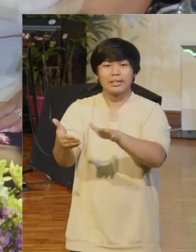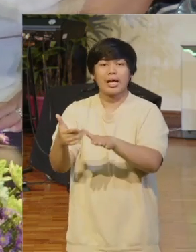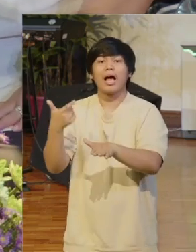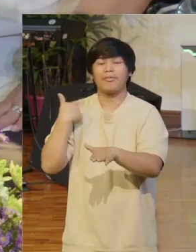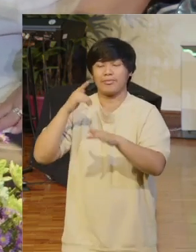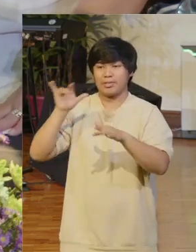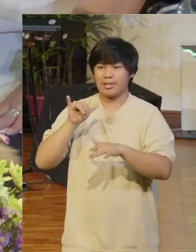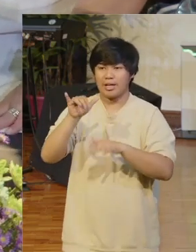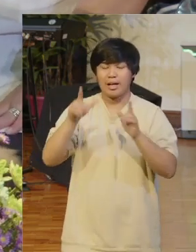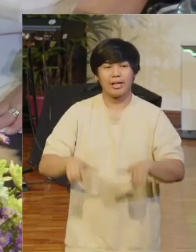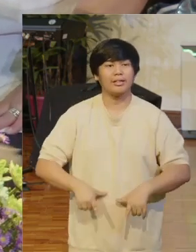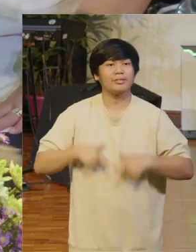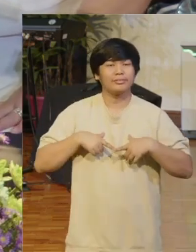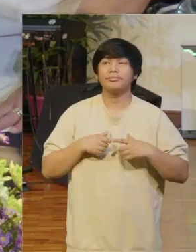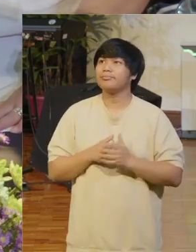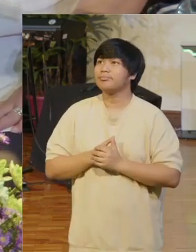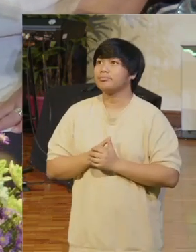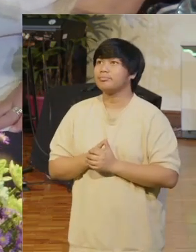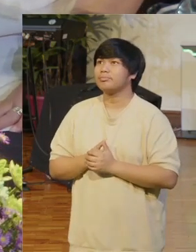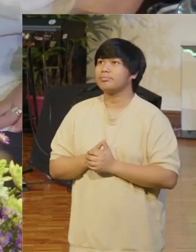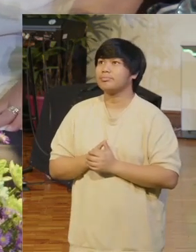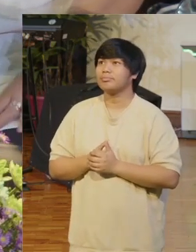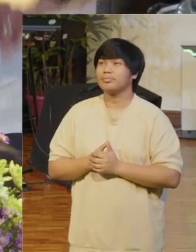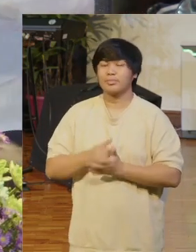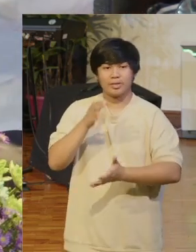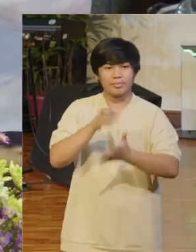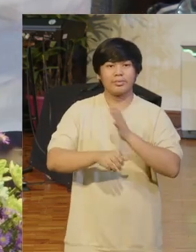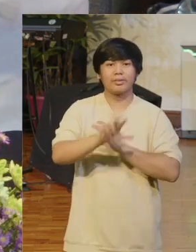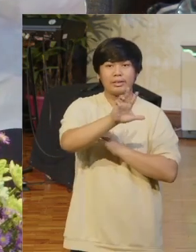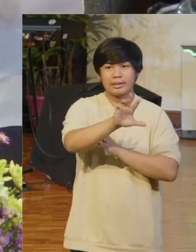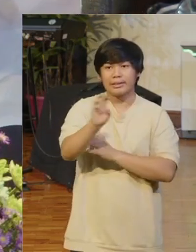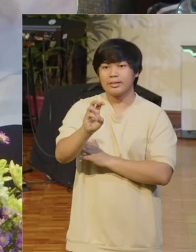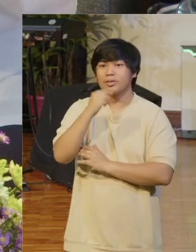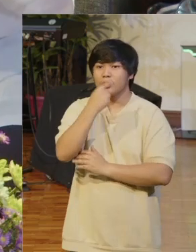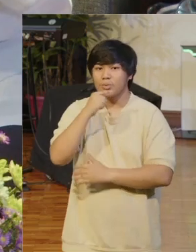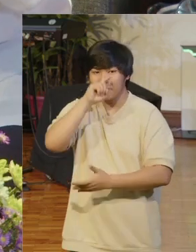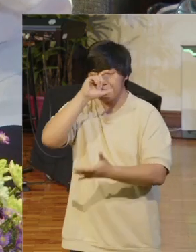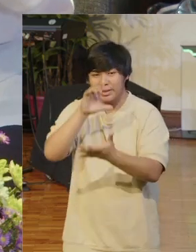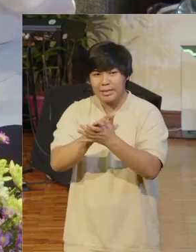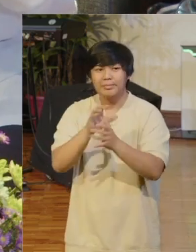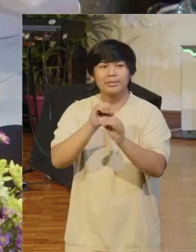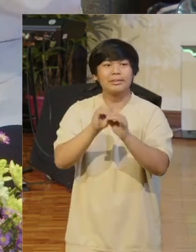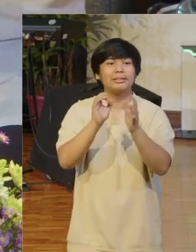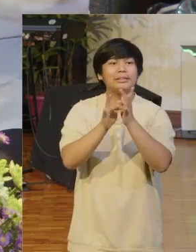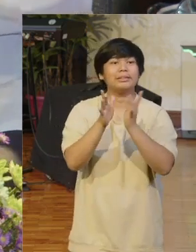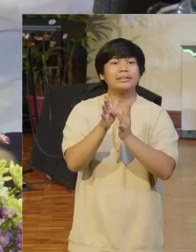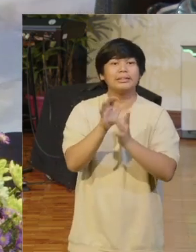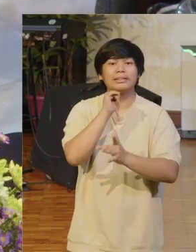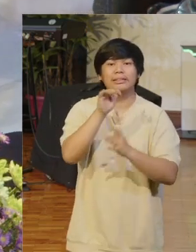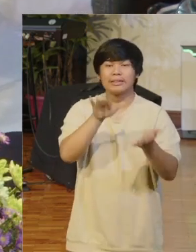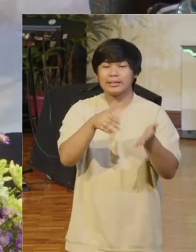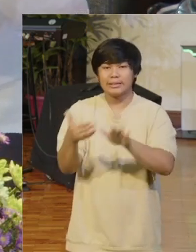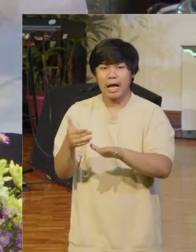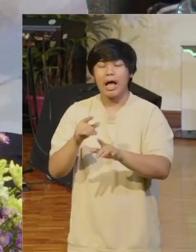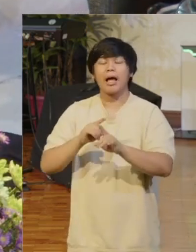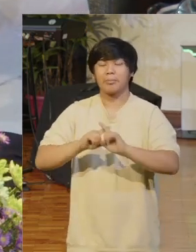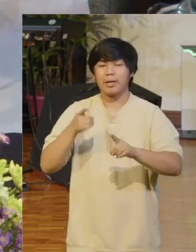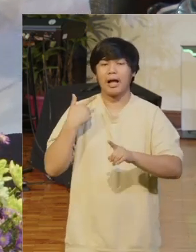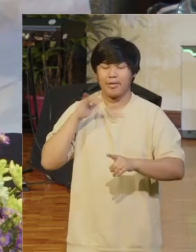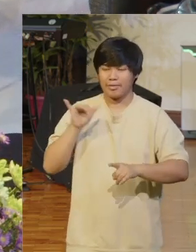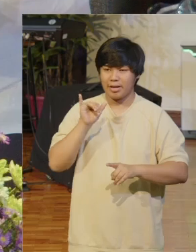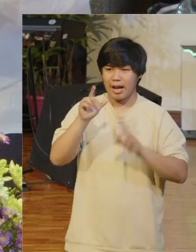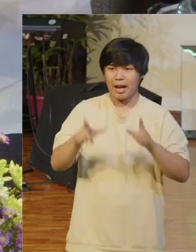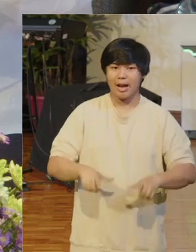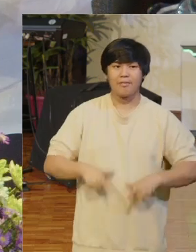life. Sabi niya sa chapter 3, verse 36, whoever believes in Him shall not perish but have eternal life.